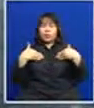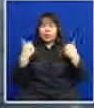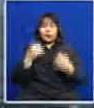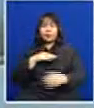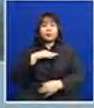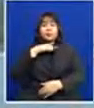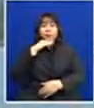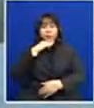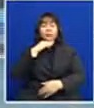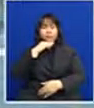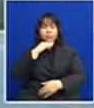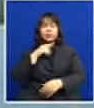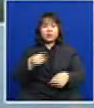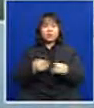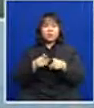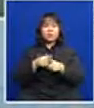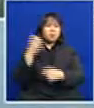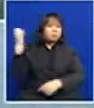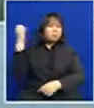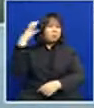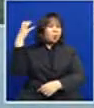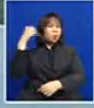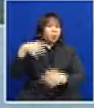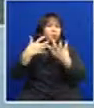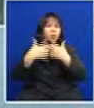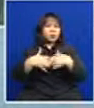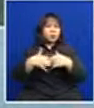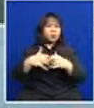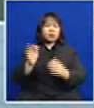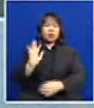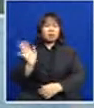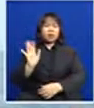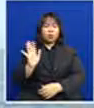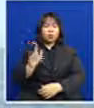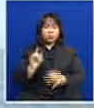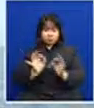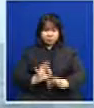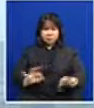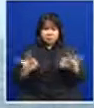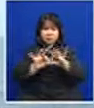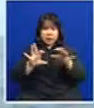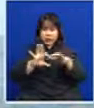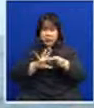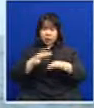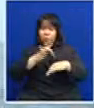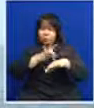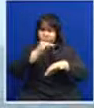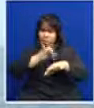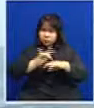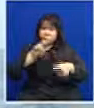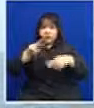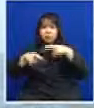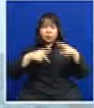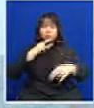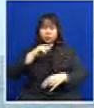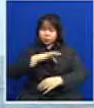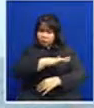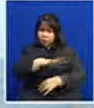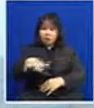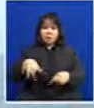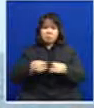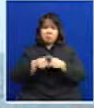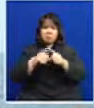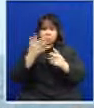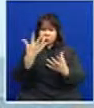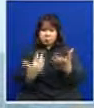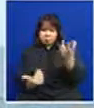เต็มที่ไม่ให้มีเสียงดังของเครื่องยนต์รบกวนและอีกส่วนหนึ่งคือการอนุรักษ์ทรัพยากรท้องทะเลไม่ให้เสื่อมโทรมลงไ